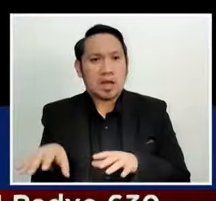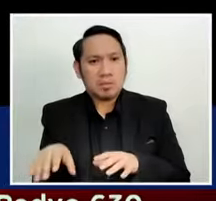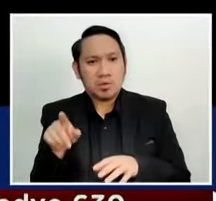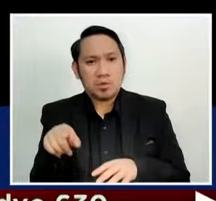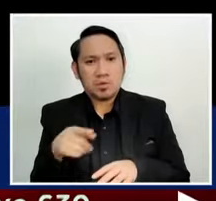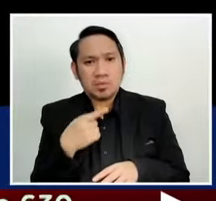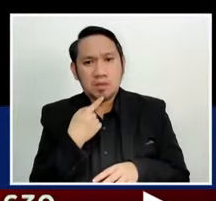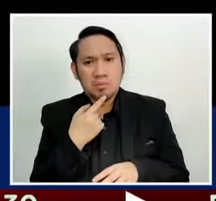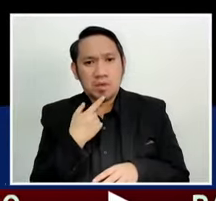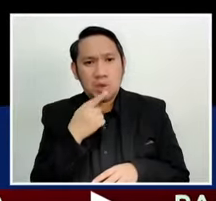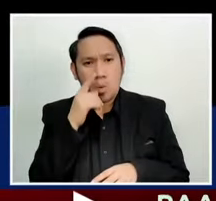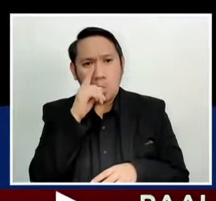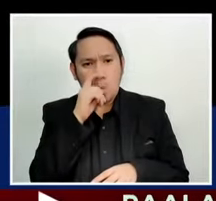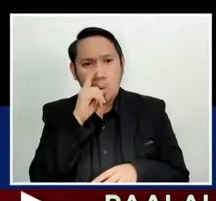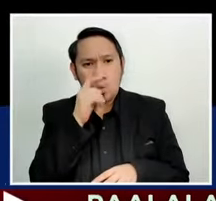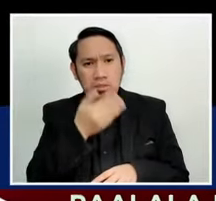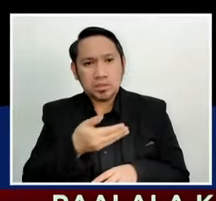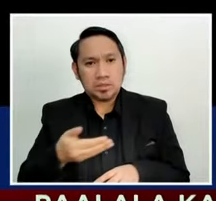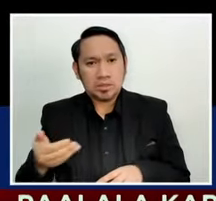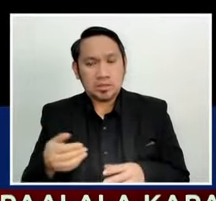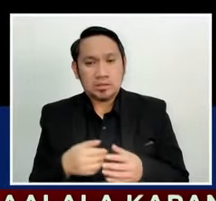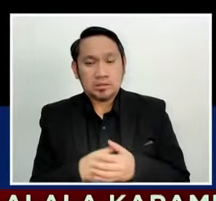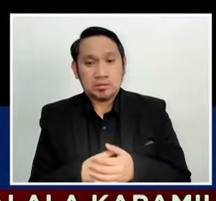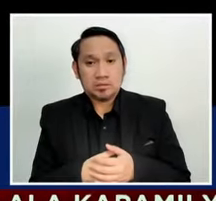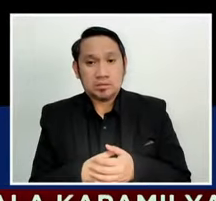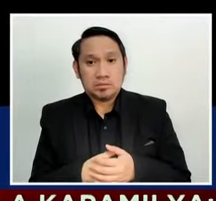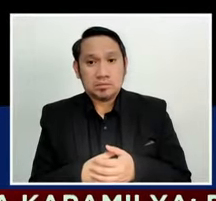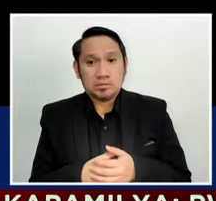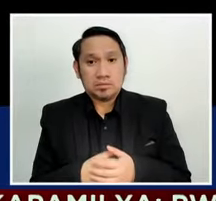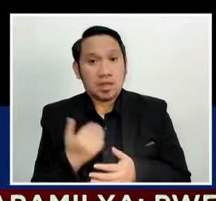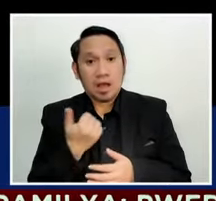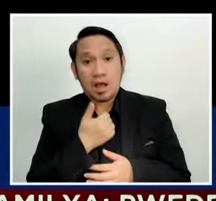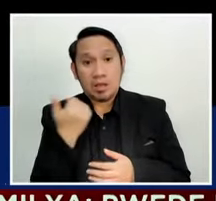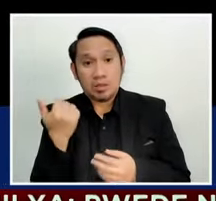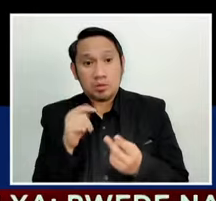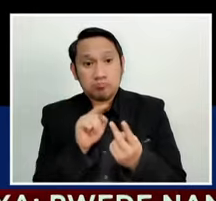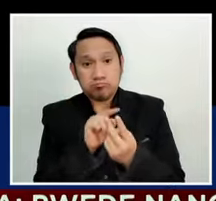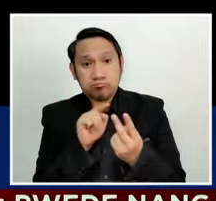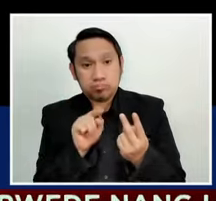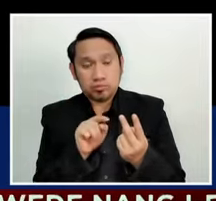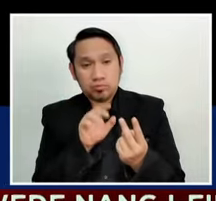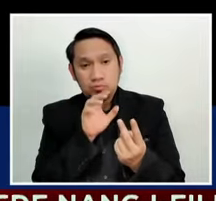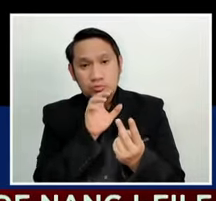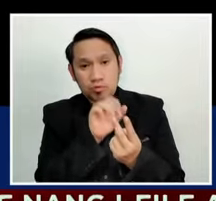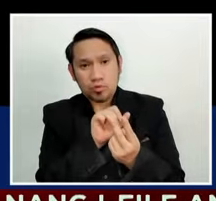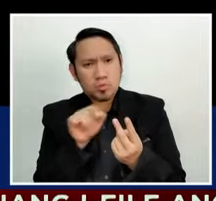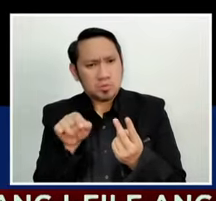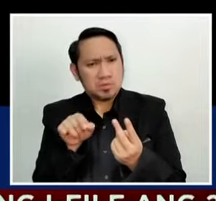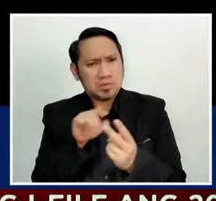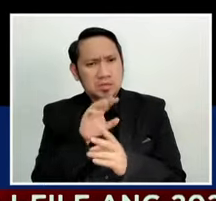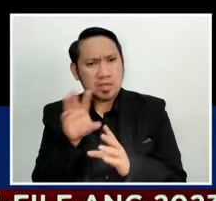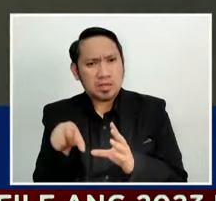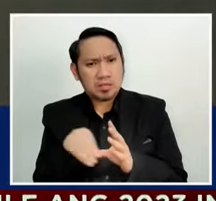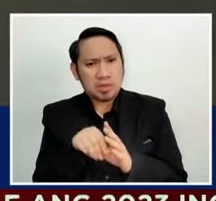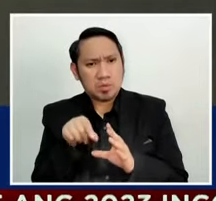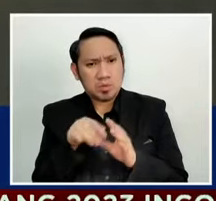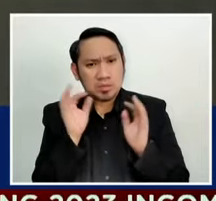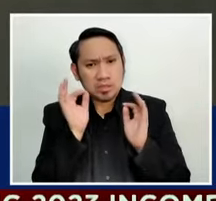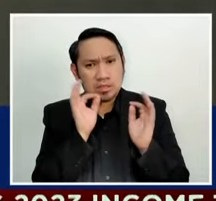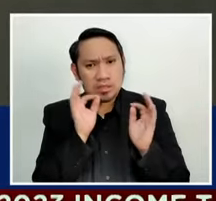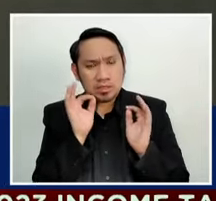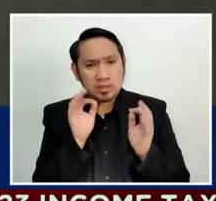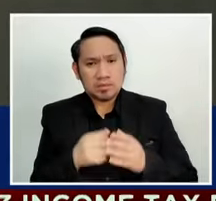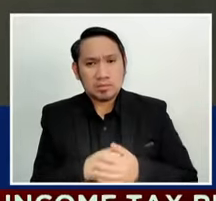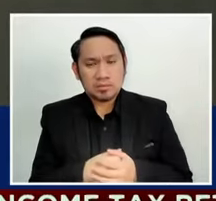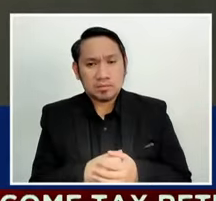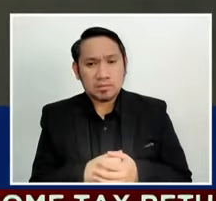yun. Sa tulong ng rider, natukoy ang dalawa pang suspect na tinukoy ng mga pulis na sangkot sa illegal na droga. User itong